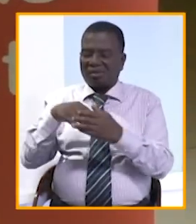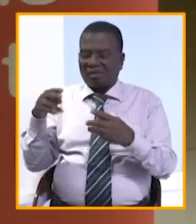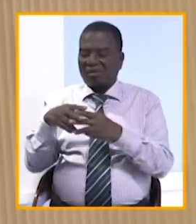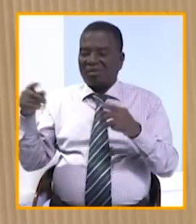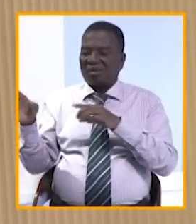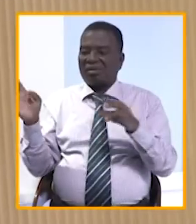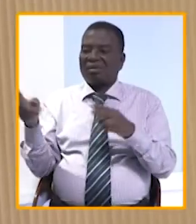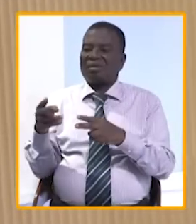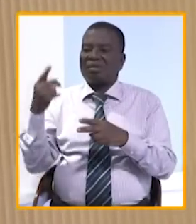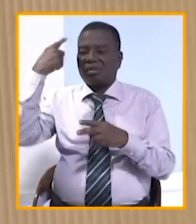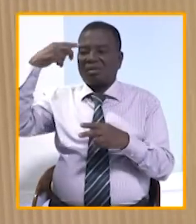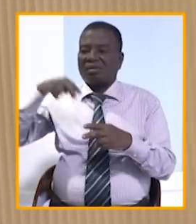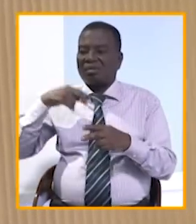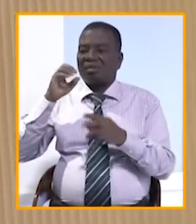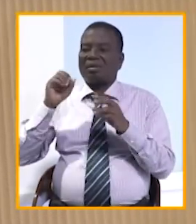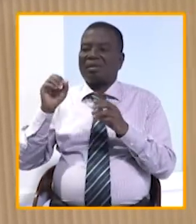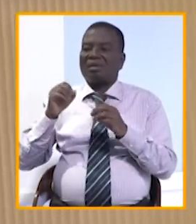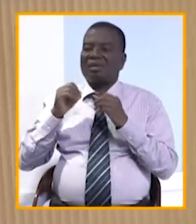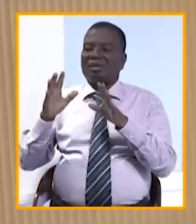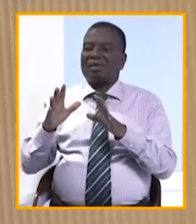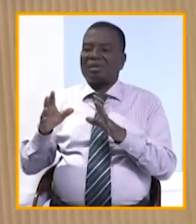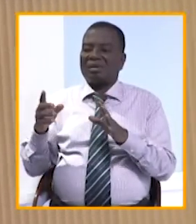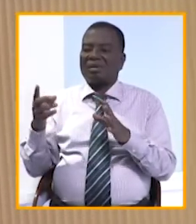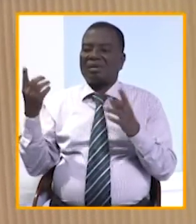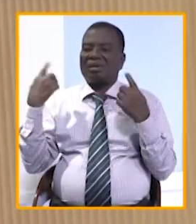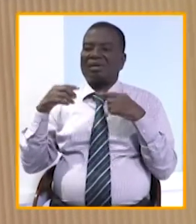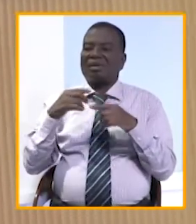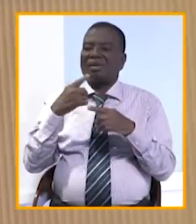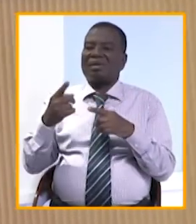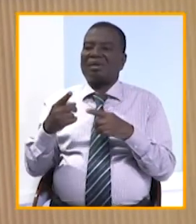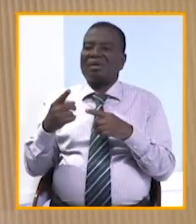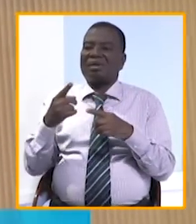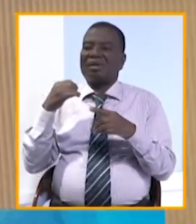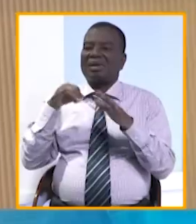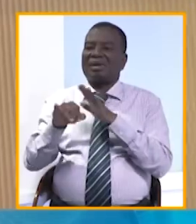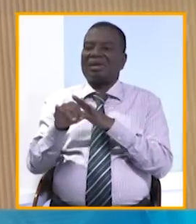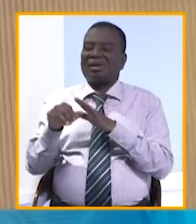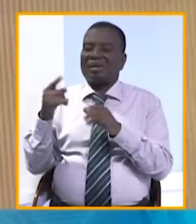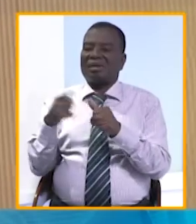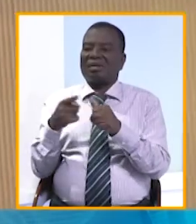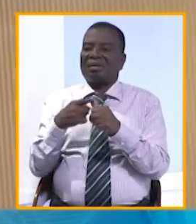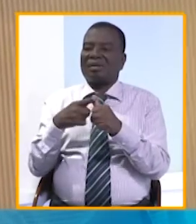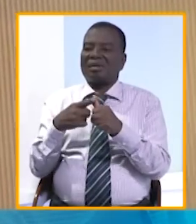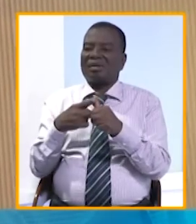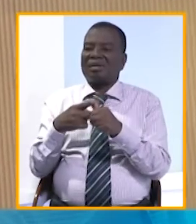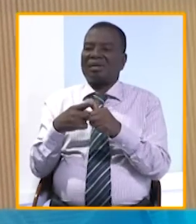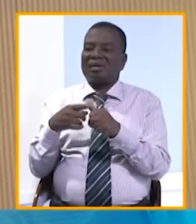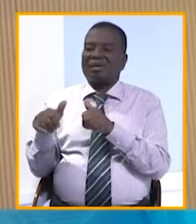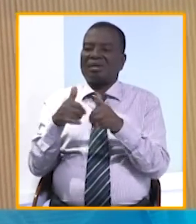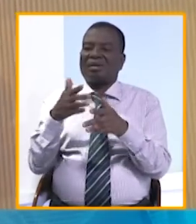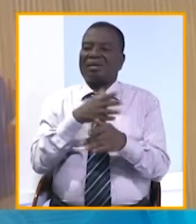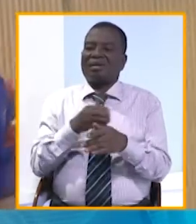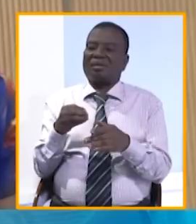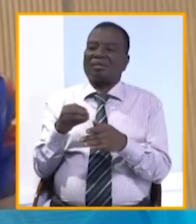sur le genre. Pour moi, elle est guérie. Quand je dis elle est guérie, la guérison, elle est à l'intérieur d'abord et puis après, elle se matérialise, elle